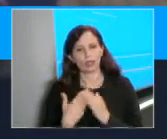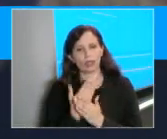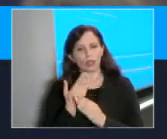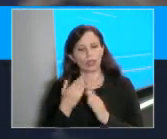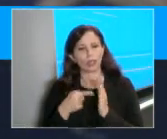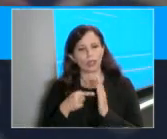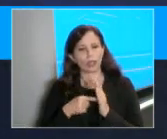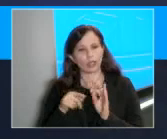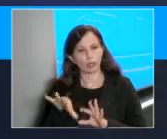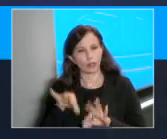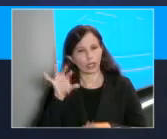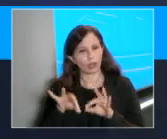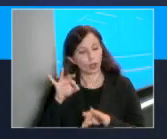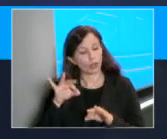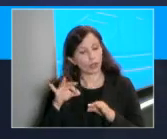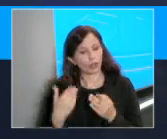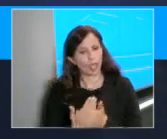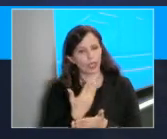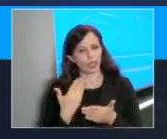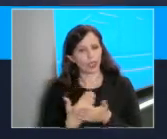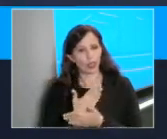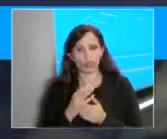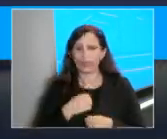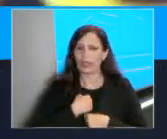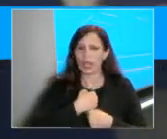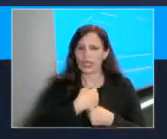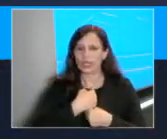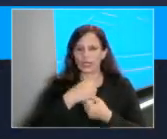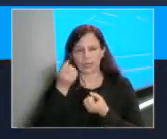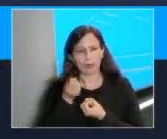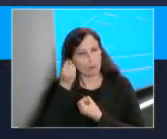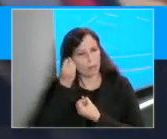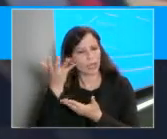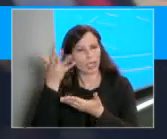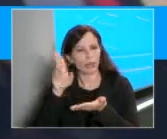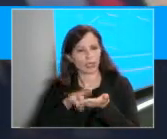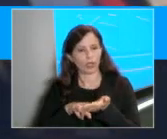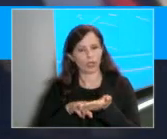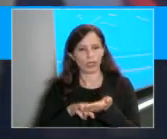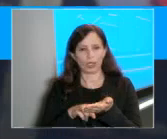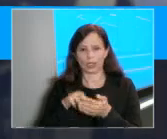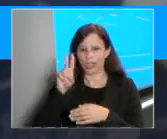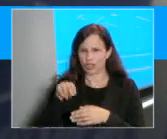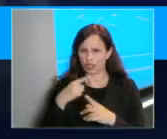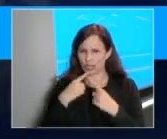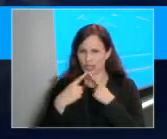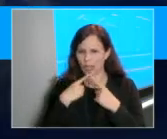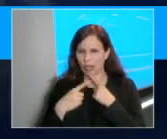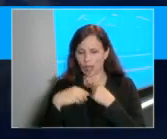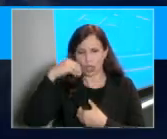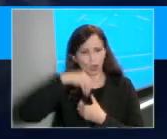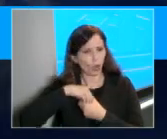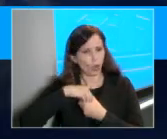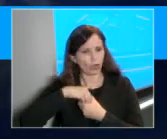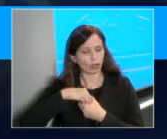לבוא למערכת הבחירות רעננים, מחודשים, ולהציג את המסרים הנכונים. לא מסרים שהם אבל רק... אבל יש שיח על תכנים באמת? יש,